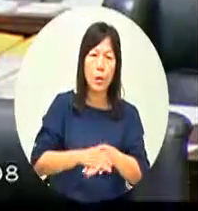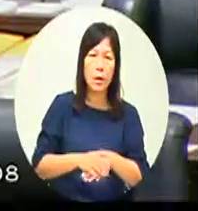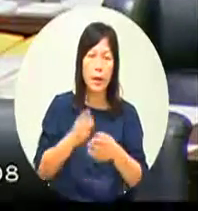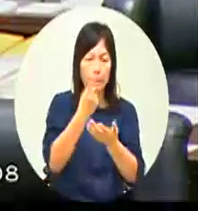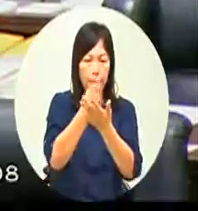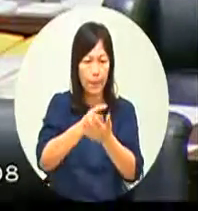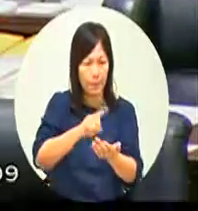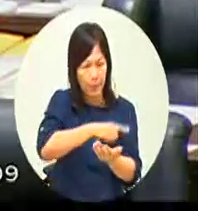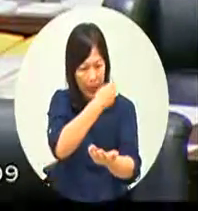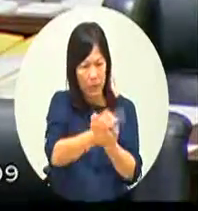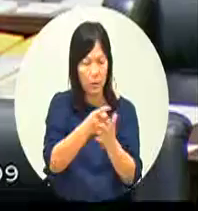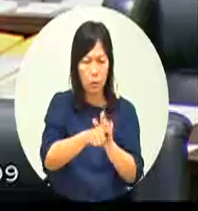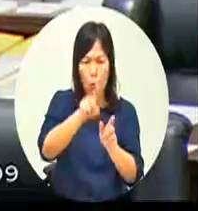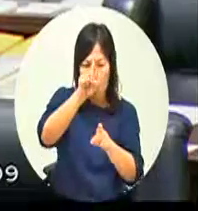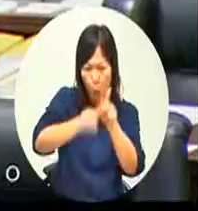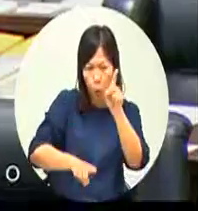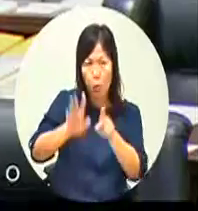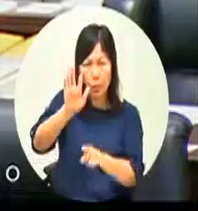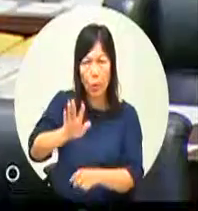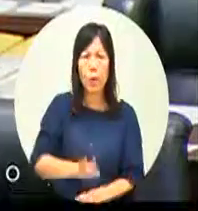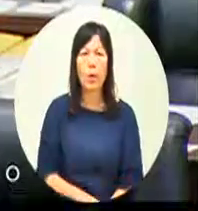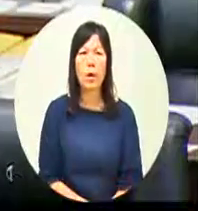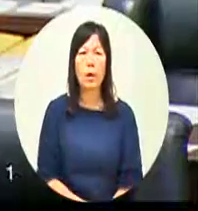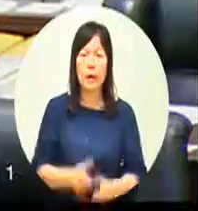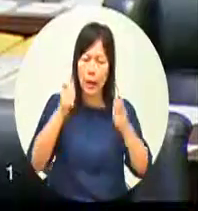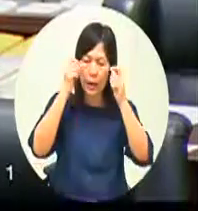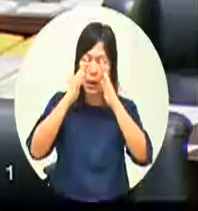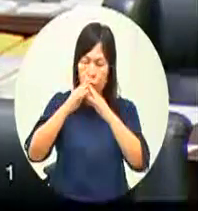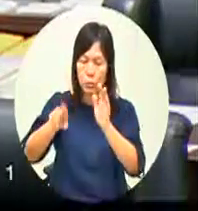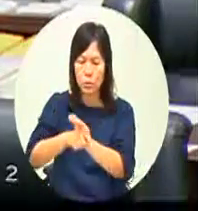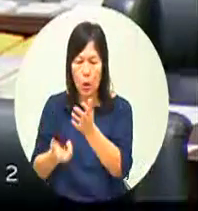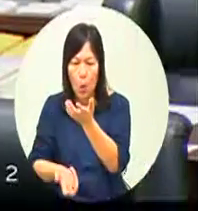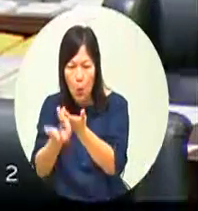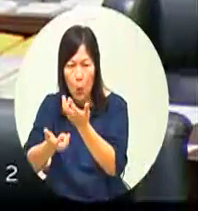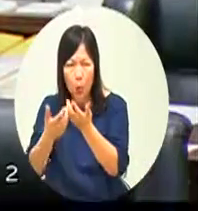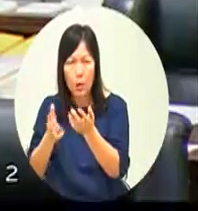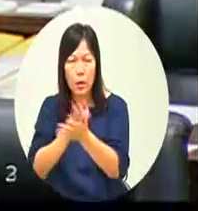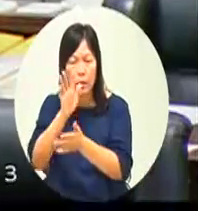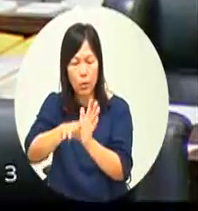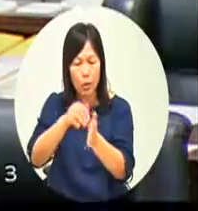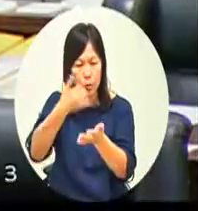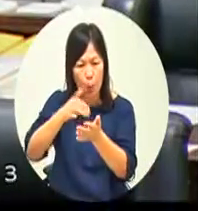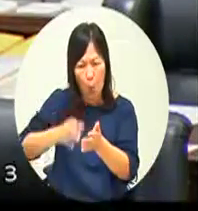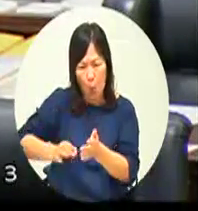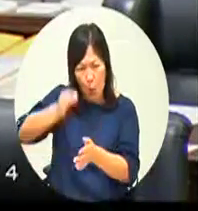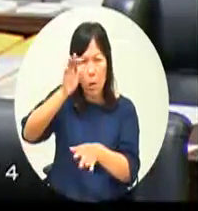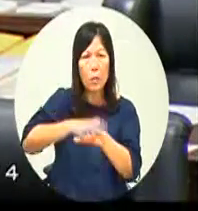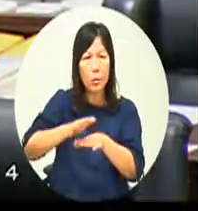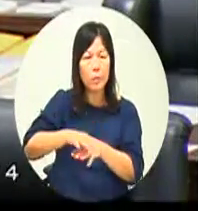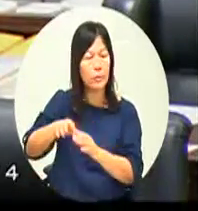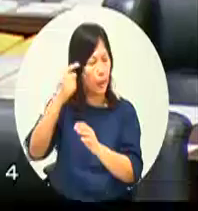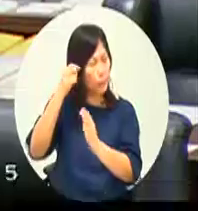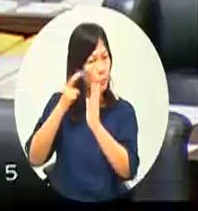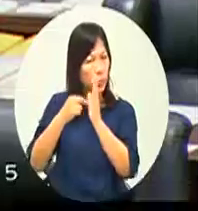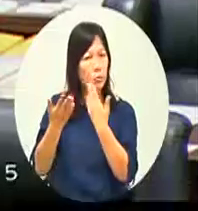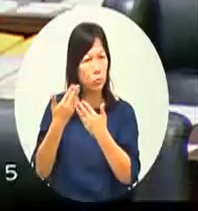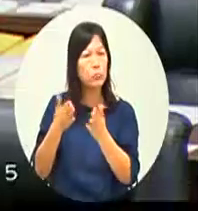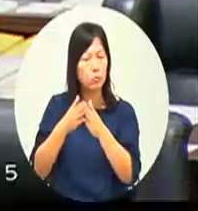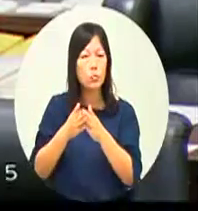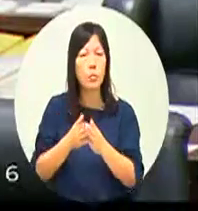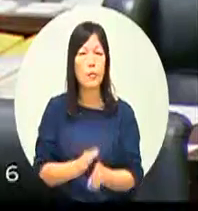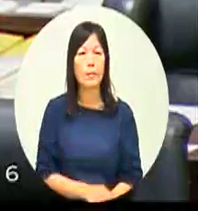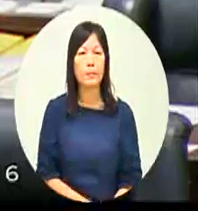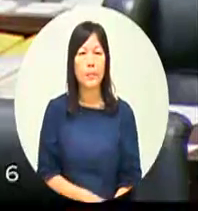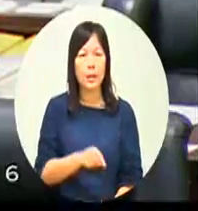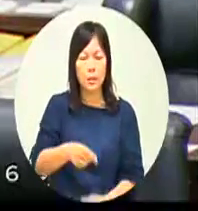吨大家都会有所落差呢？那为什么高雄市的炉子算起来特别贵？这也要说啊，是不是？这样子你把这个